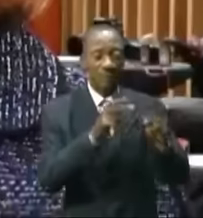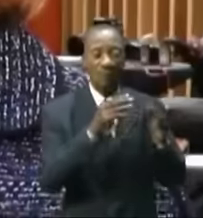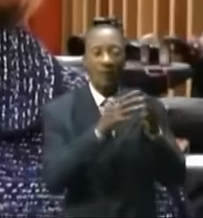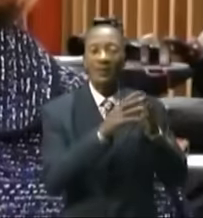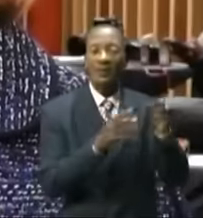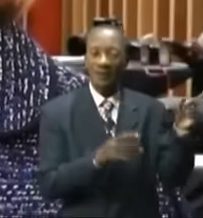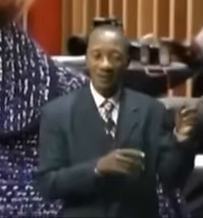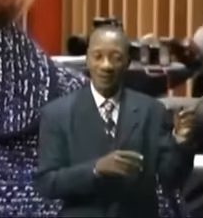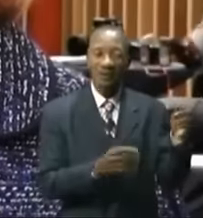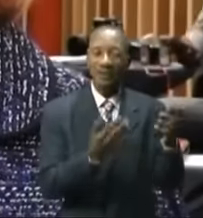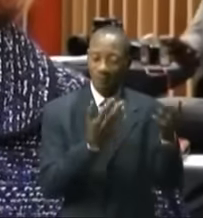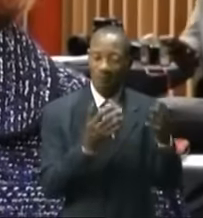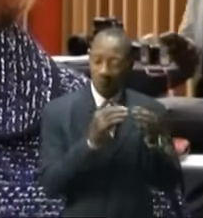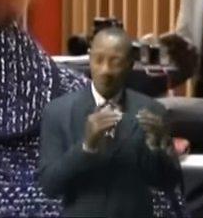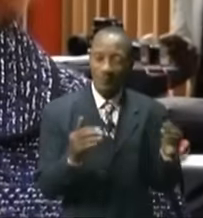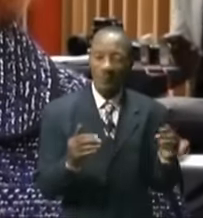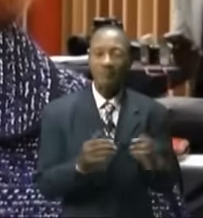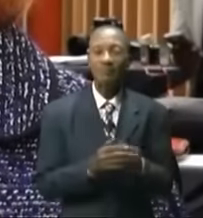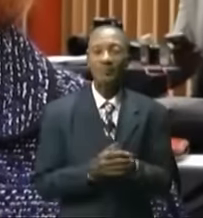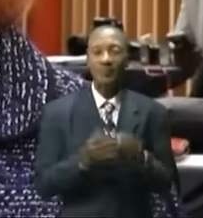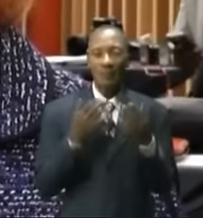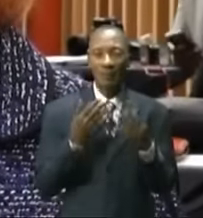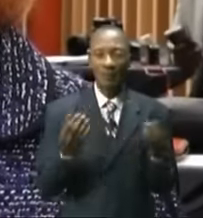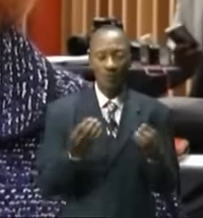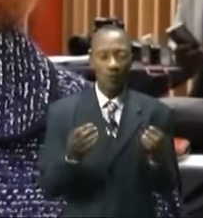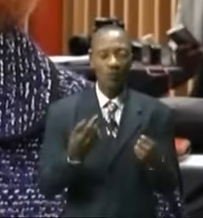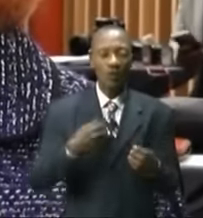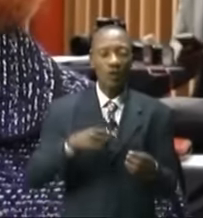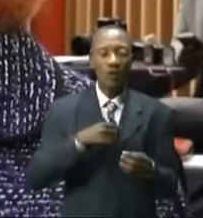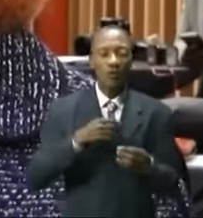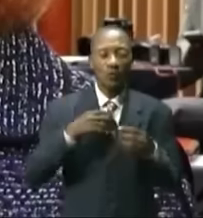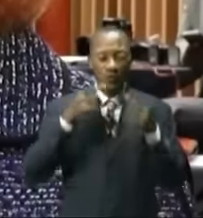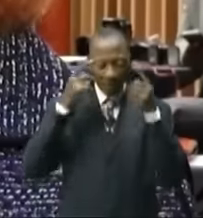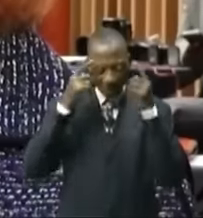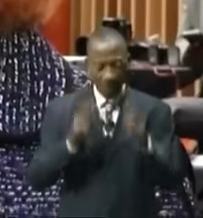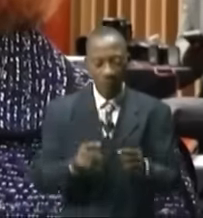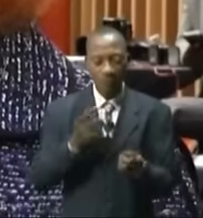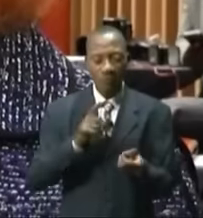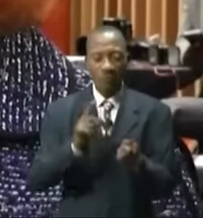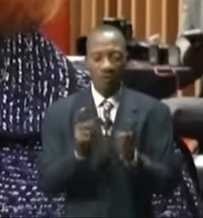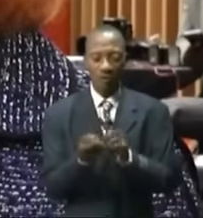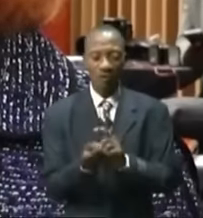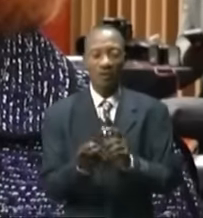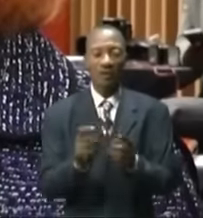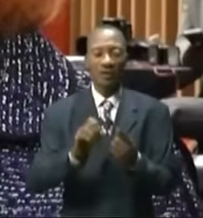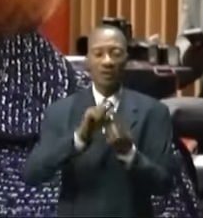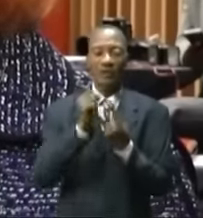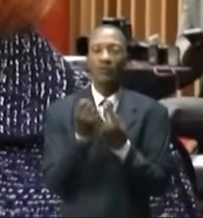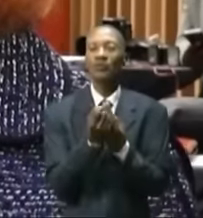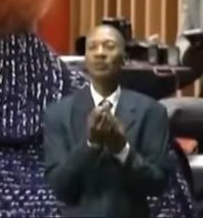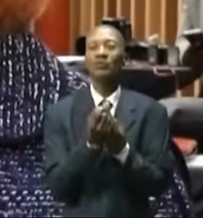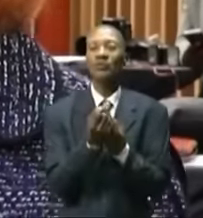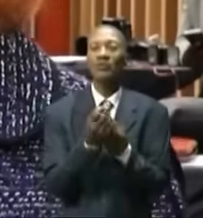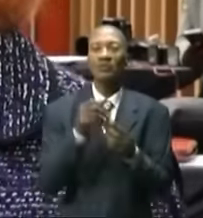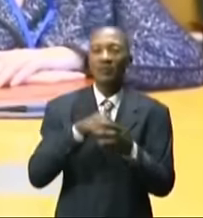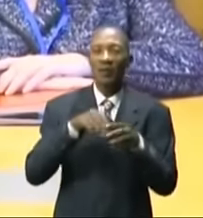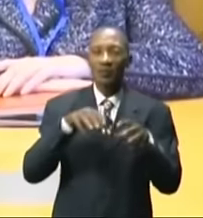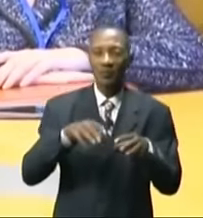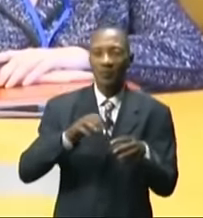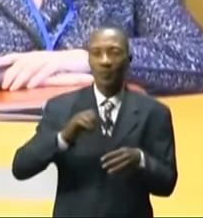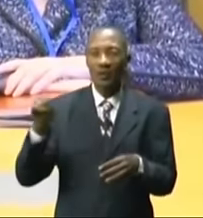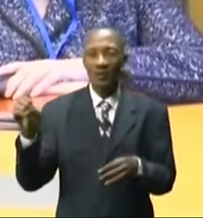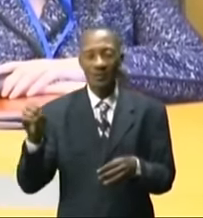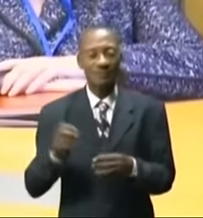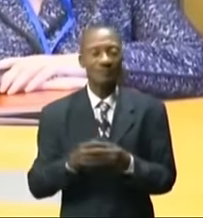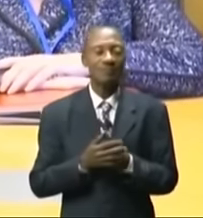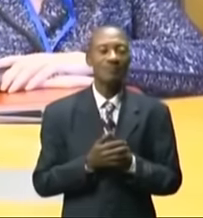faits, nous sommes très engagés diplomatiquement pour changer la situation vers une situation plus positive et meilleure. Il faut